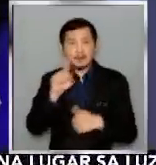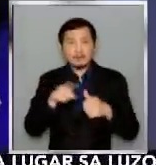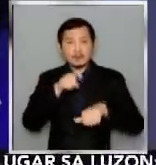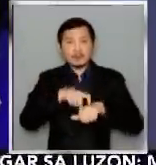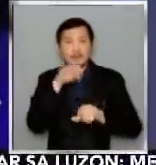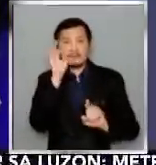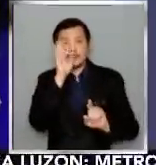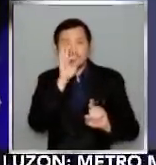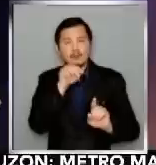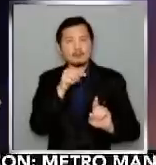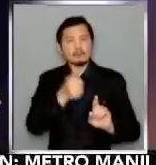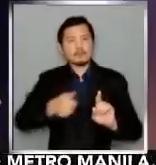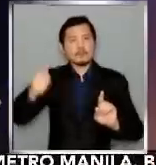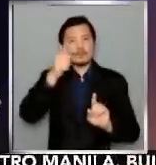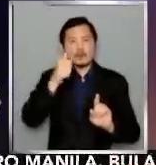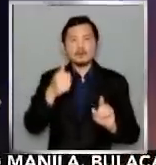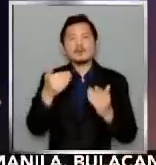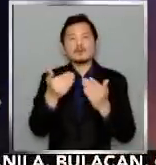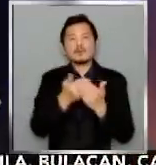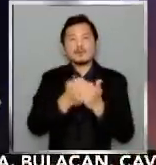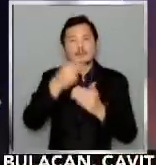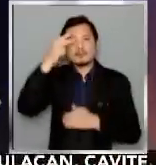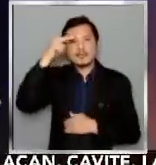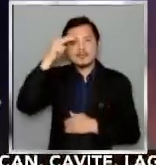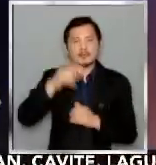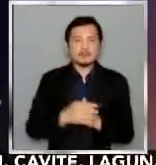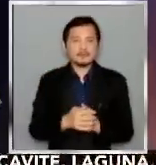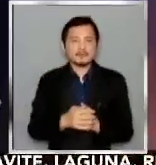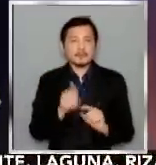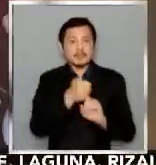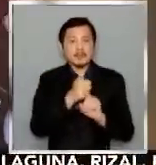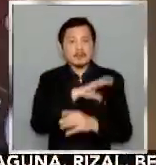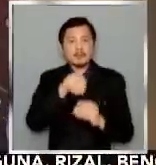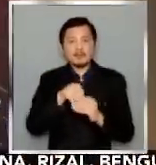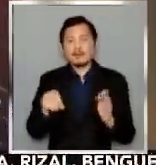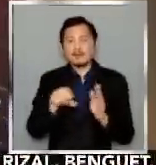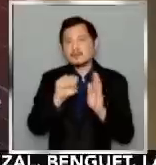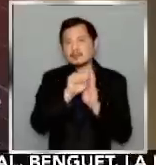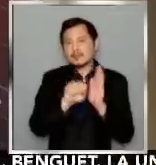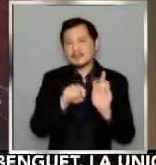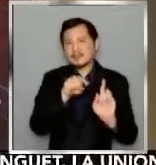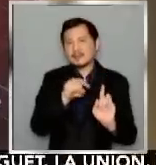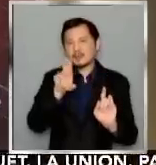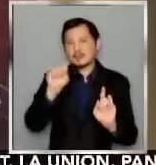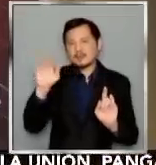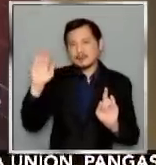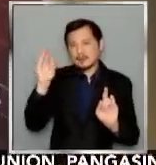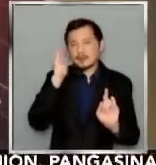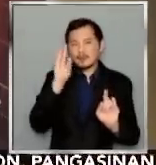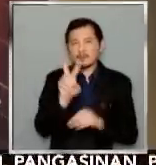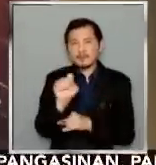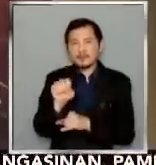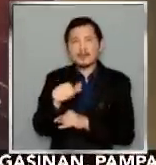New Mexico. Magiging pambato siya ng estado sa Miss USA pageant kung saan makakalaban niya ang isa pang PhilAm, si